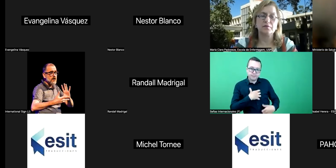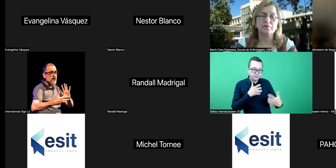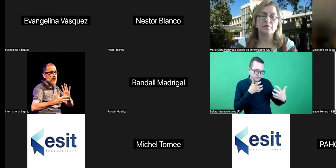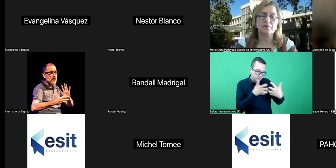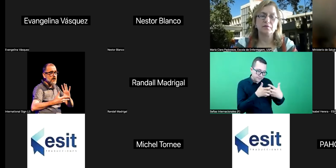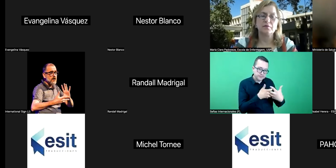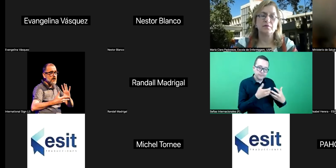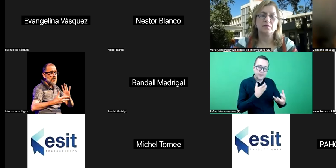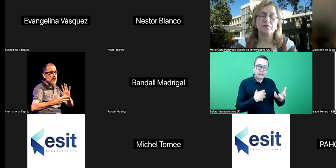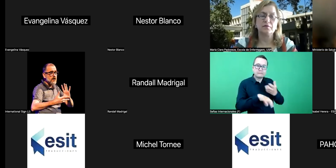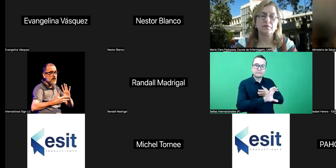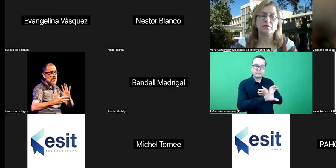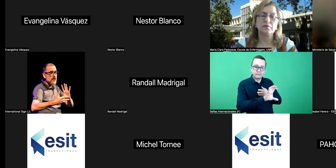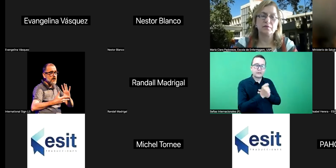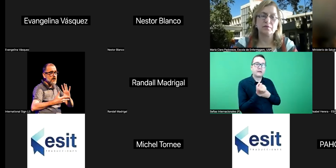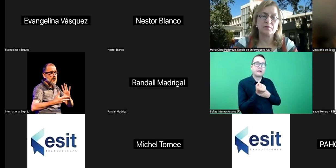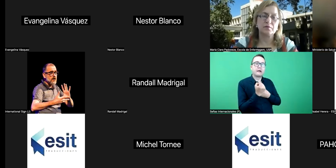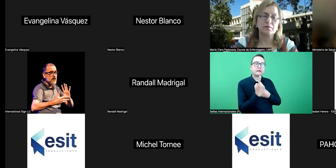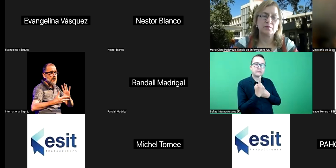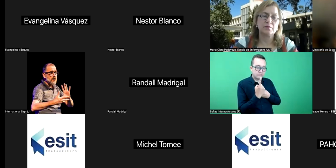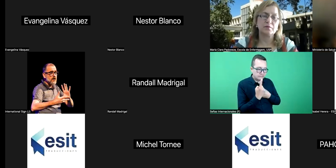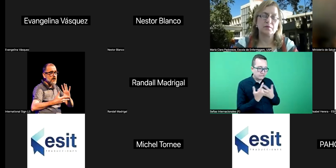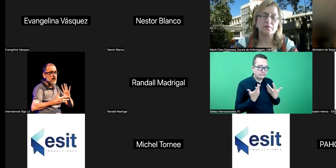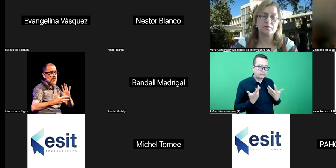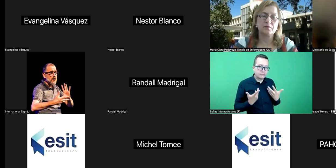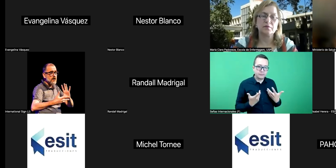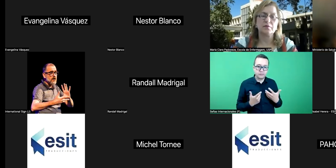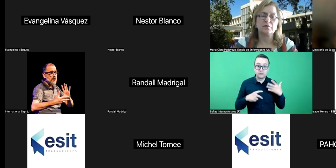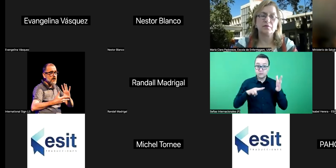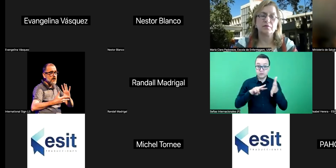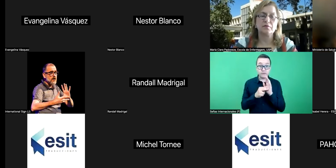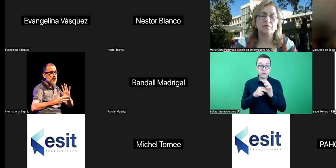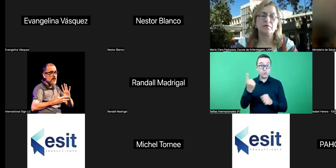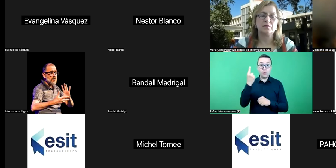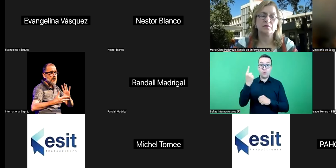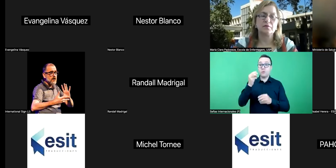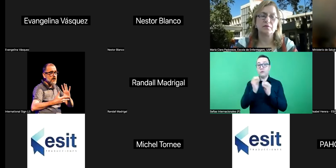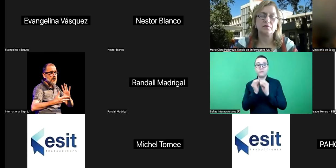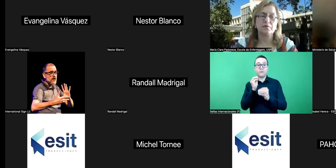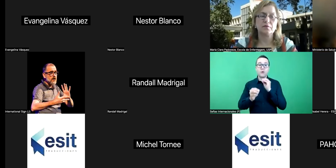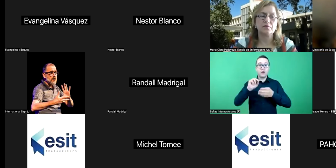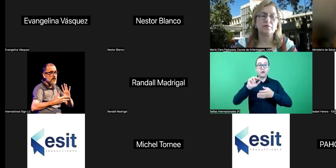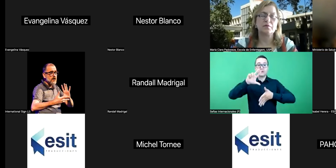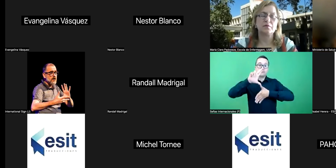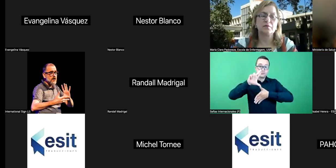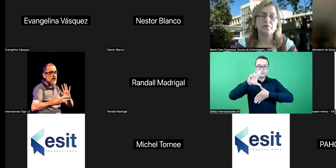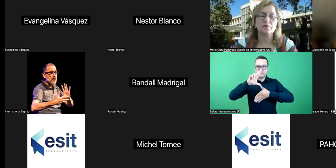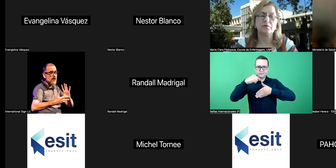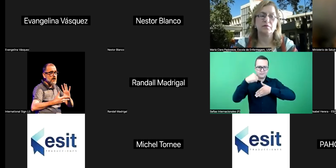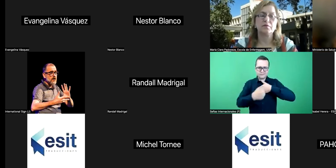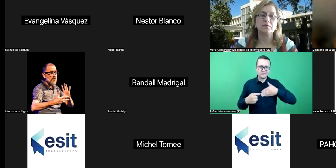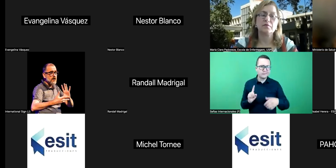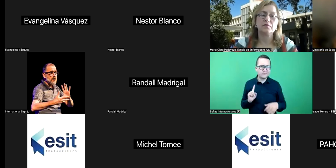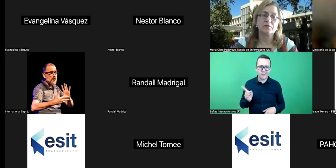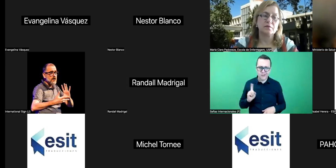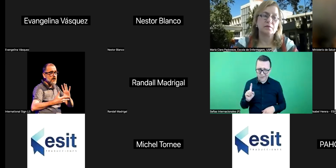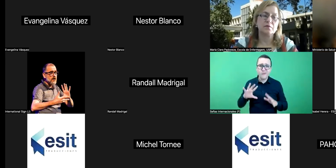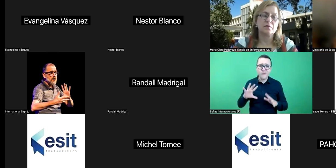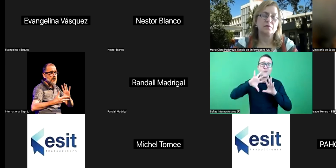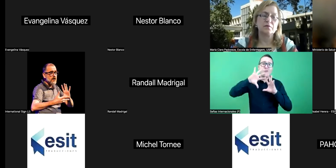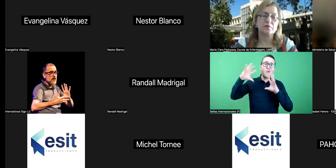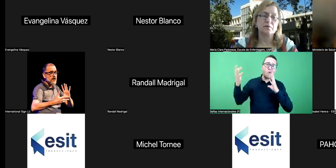C'est un témoignage qui nous vient de l'Australie, d'un exemple parfait du mauvais traitement aux patients. Comment